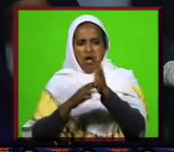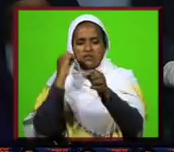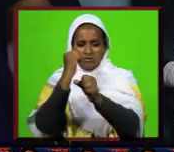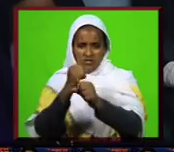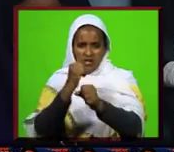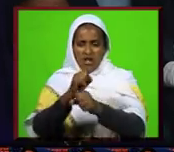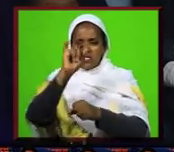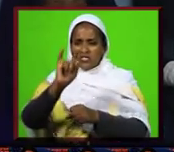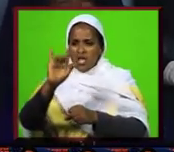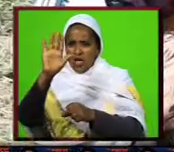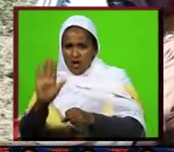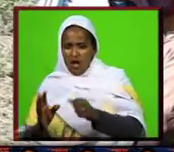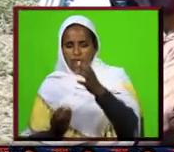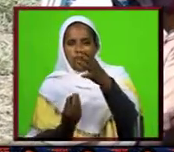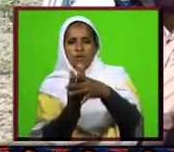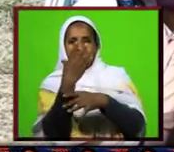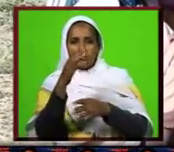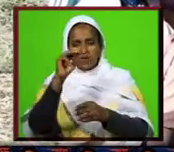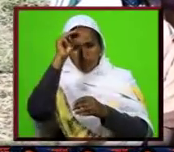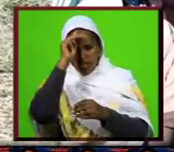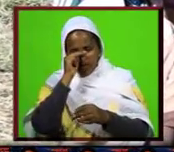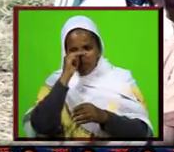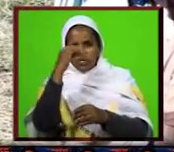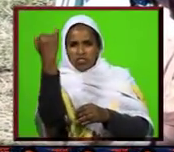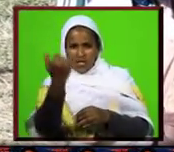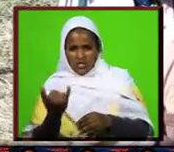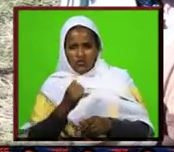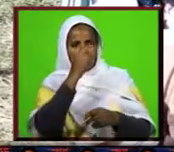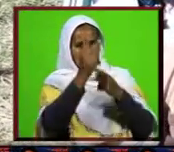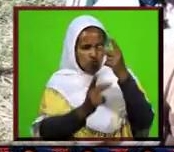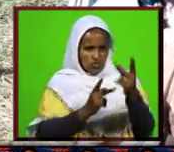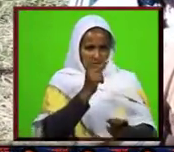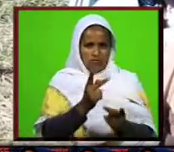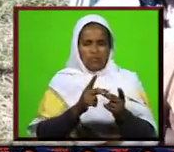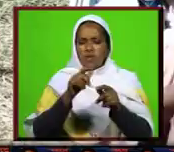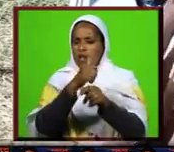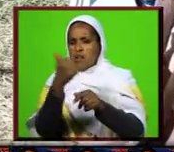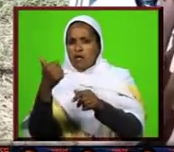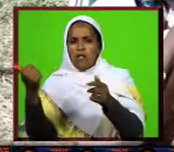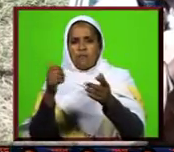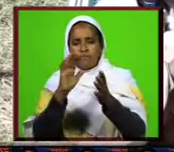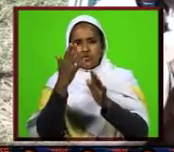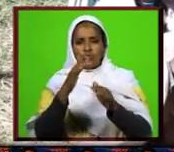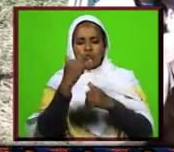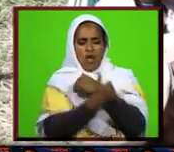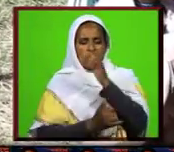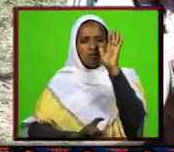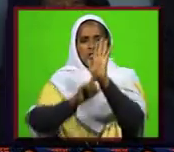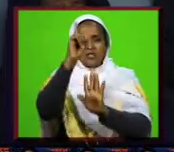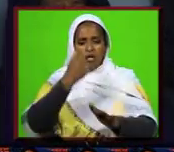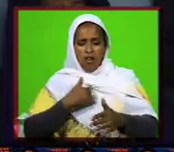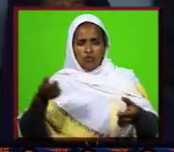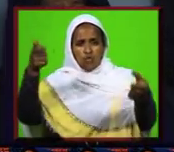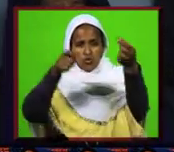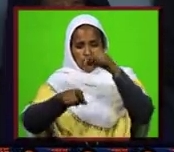የታነጸ ዜጋ በማፍራት በስነ ጥበብ፣ ስነ ስዕል፣ ቱሪዝም ወዘተ በመሳሰሉት ለሀገር እድገት ያላቸው